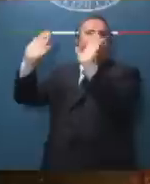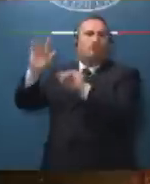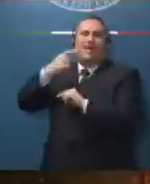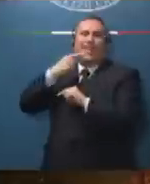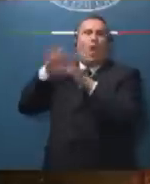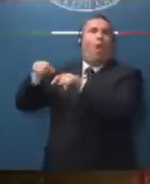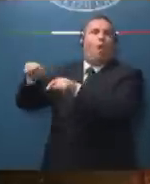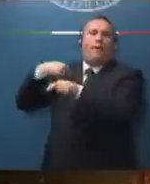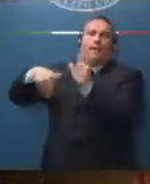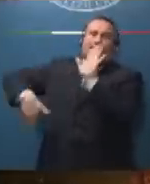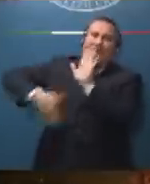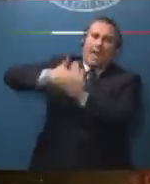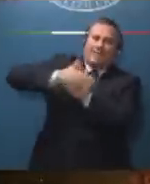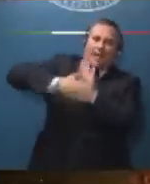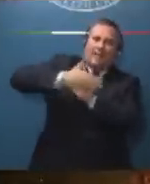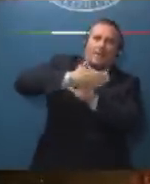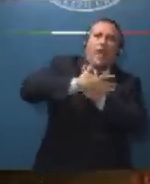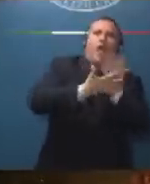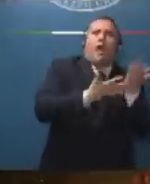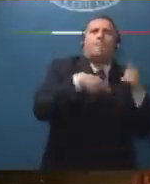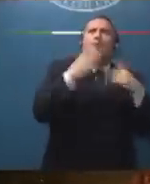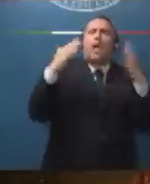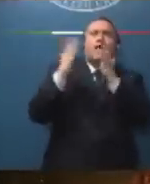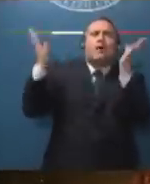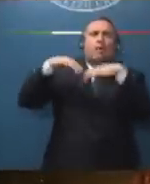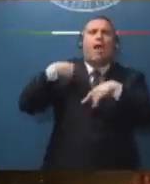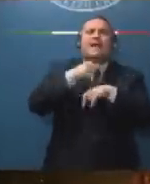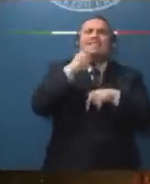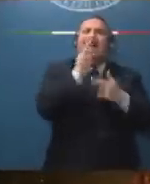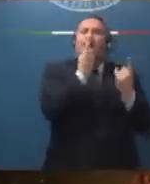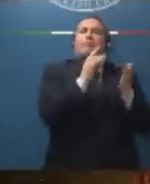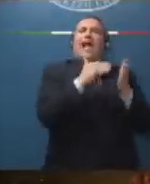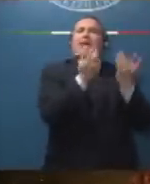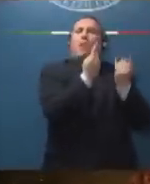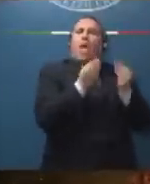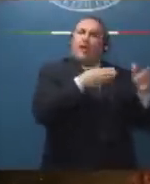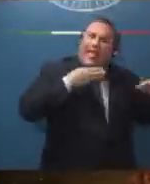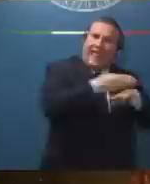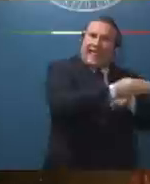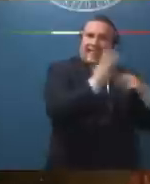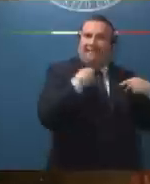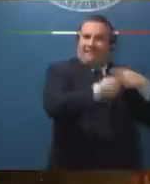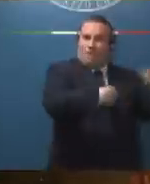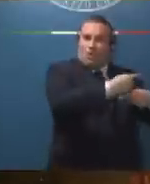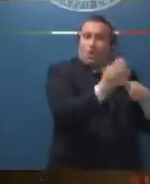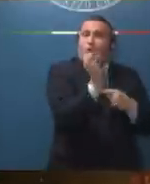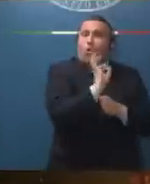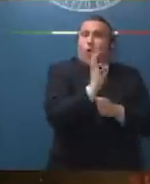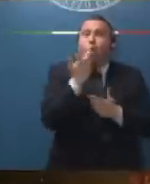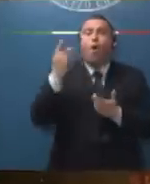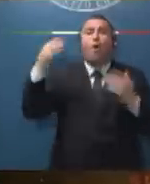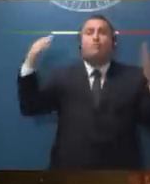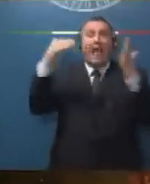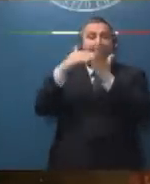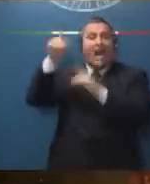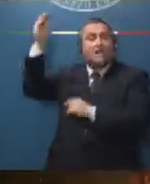occupati e anche manuale di istruzioni delle case dove è capitato un missile